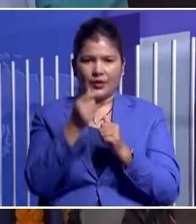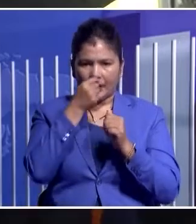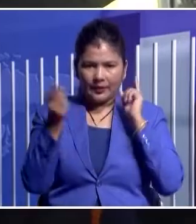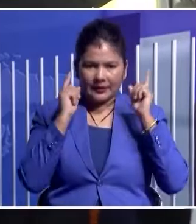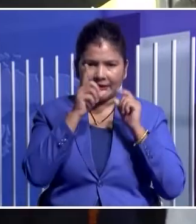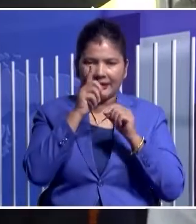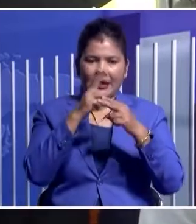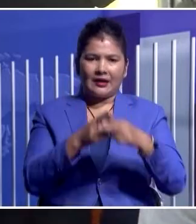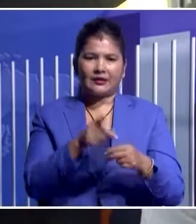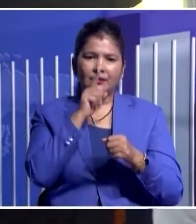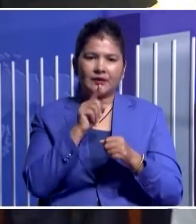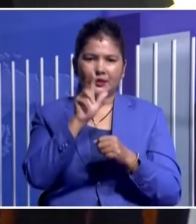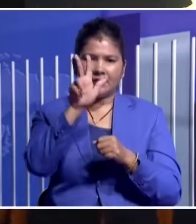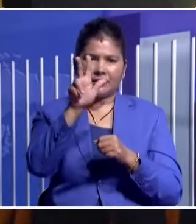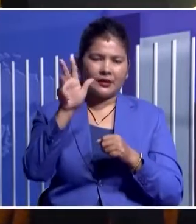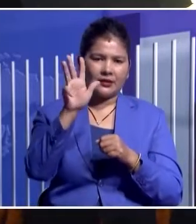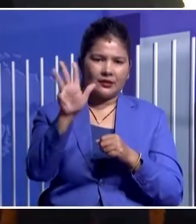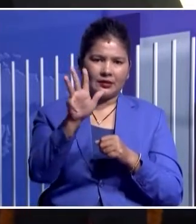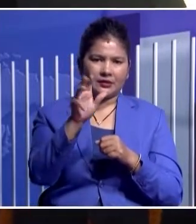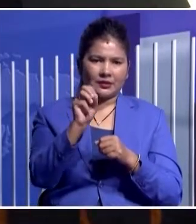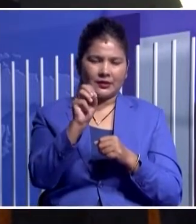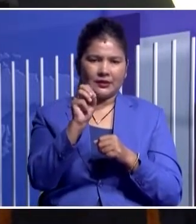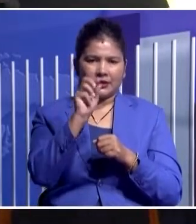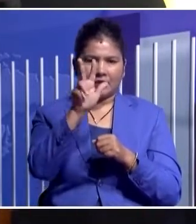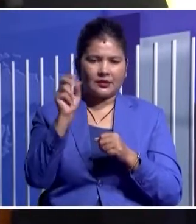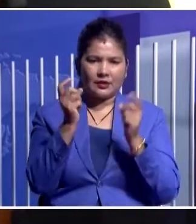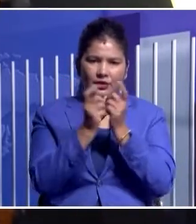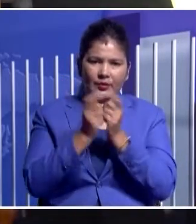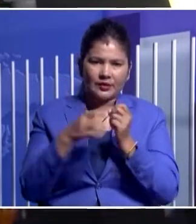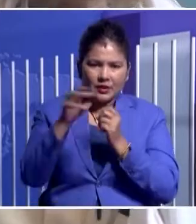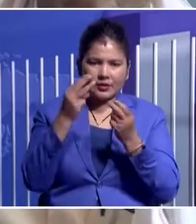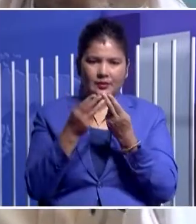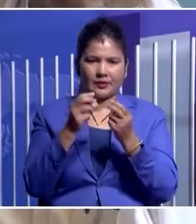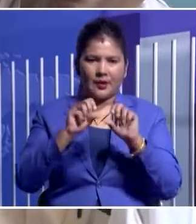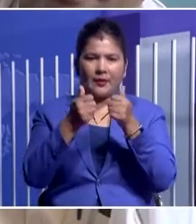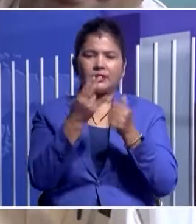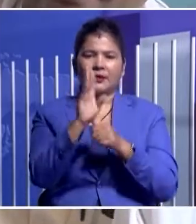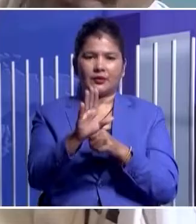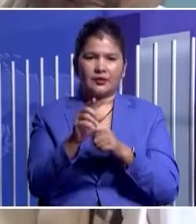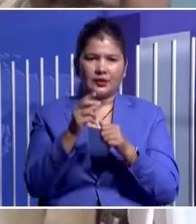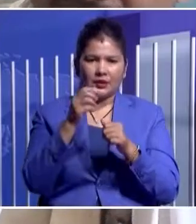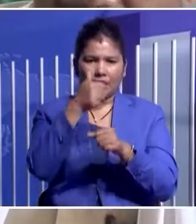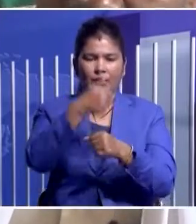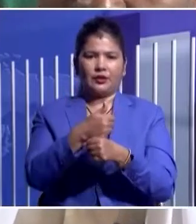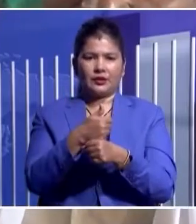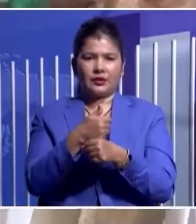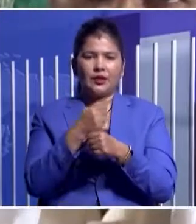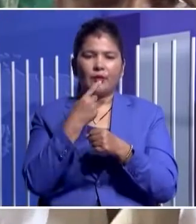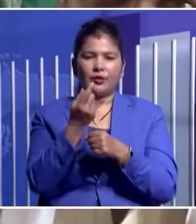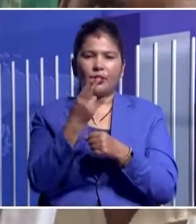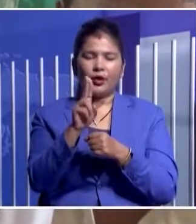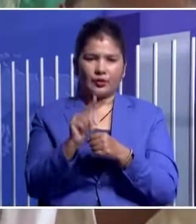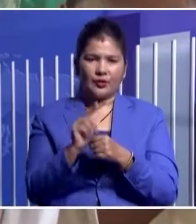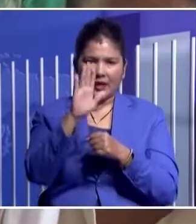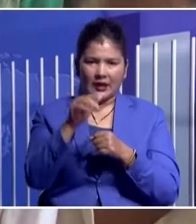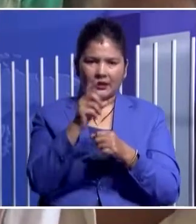वर्ष 79-80 नीति तथा कार्यक्रमहरू छलफलसहित सर्वसम्मत रूपमा पारित भएको छ। अध्यक्ष यादवले प्रस्तुत गर्नुभएको